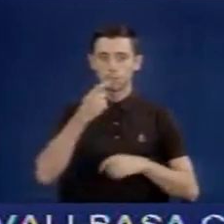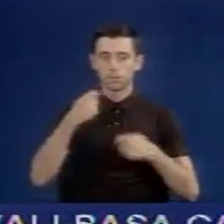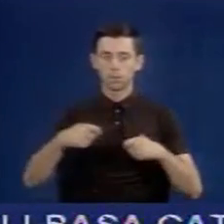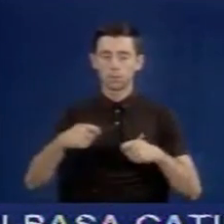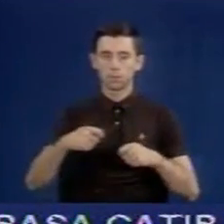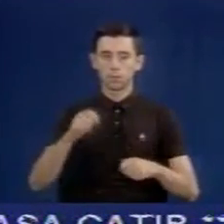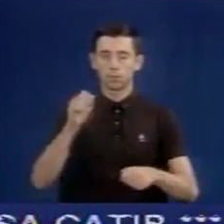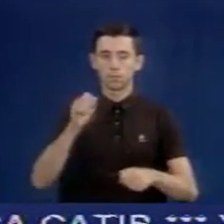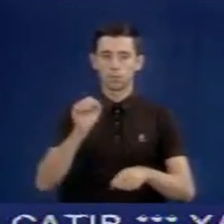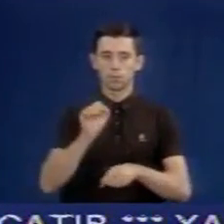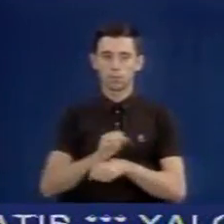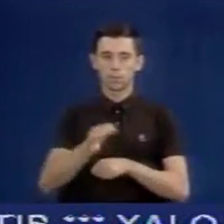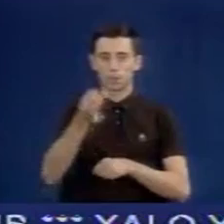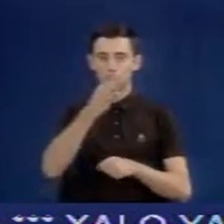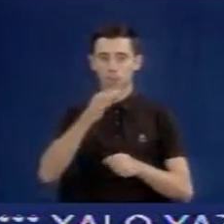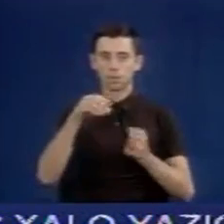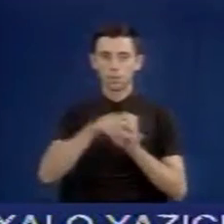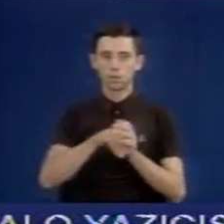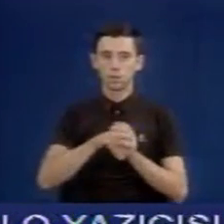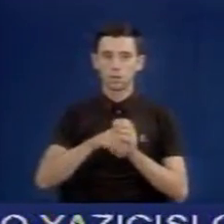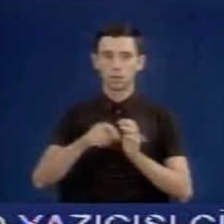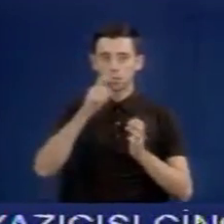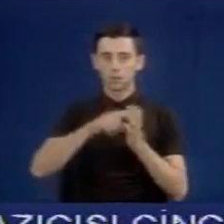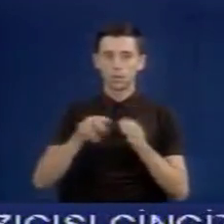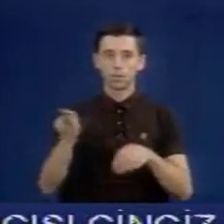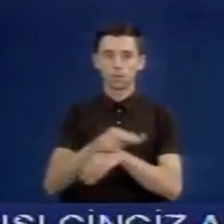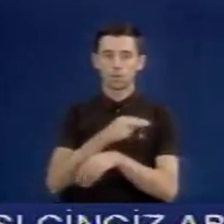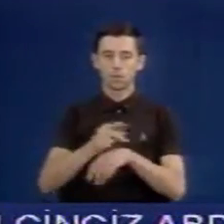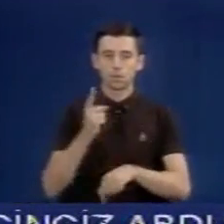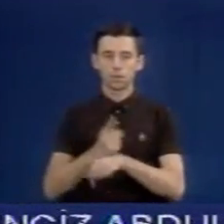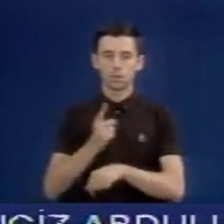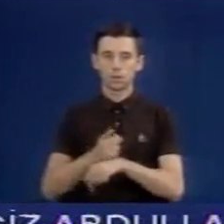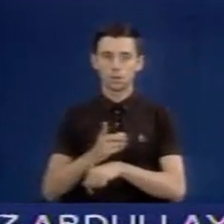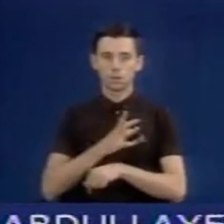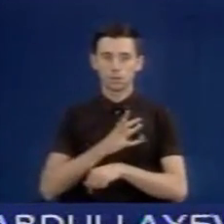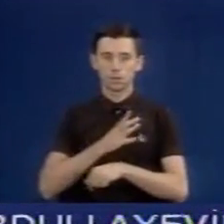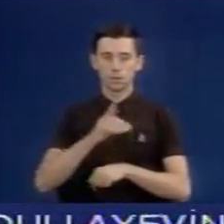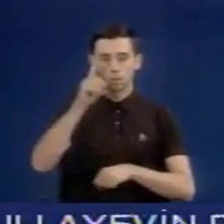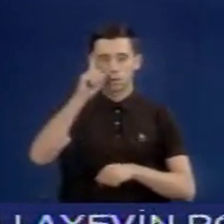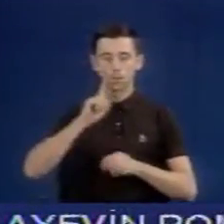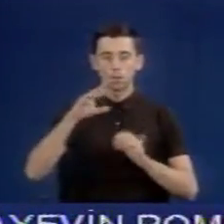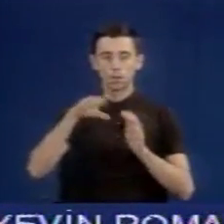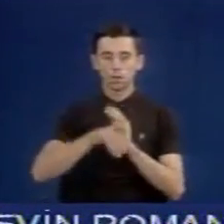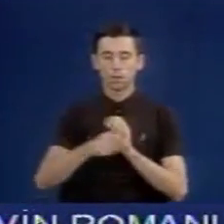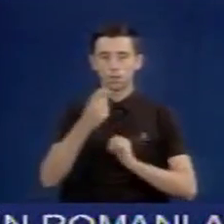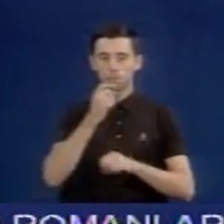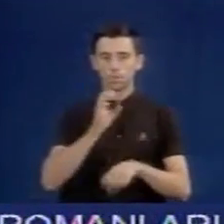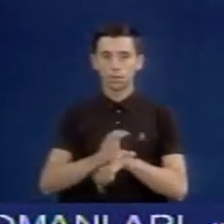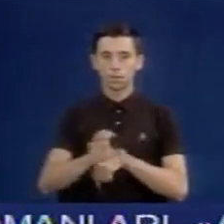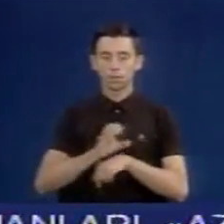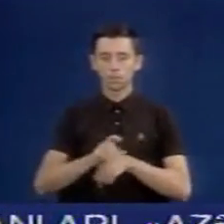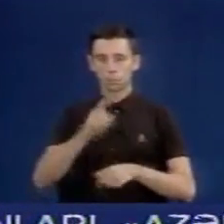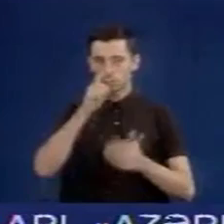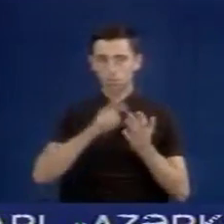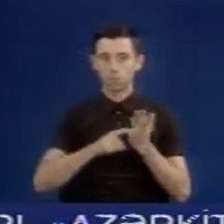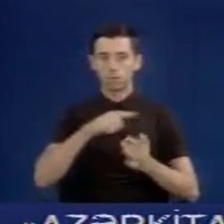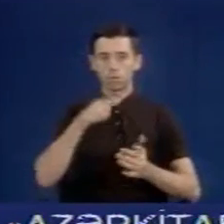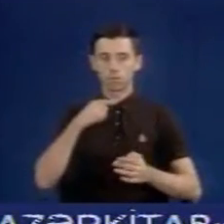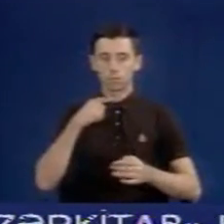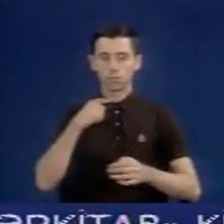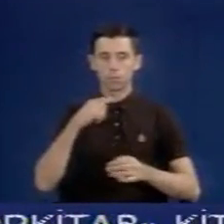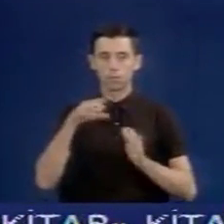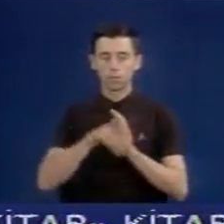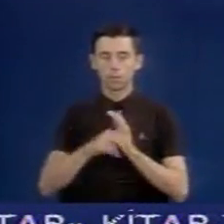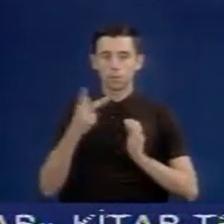satışdan çıxarılıb. Dərman vasitası heyvanların müalicəsində qadağan olunub. Bəs ülkemizde istehsal olunan yumurta ve quş əti müalicəsi, eləcə